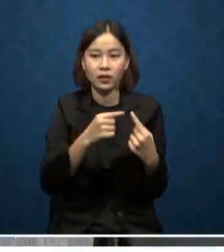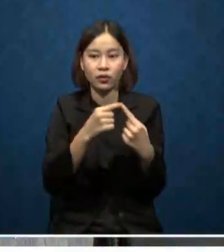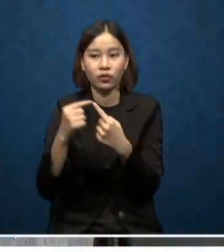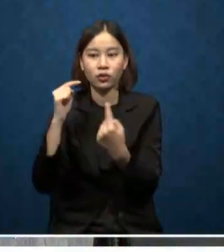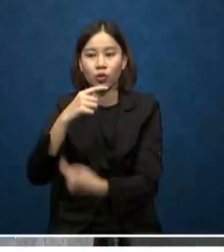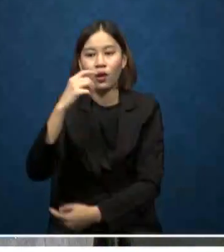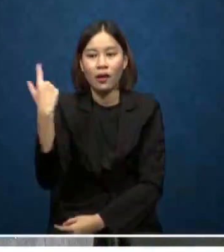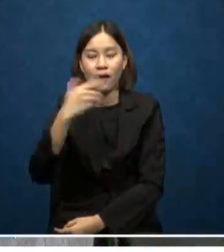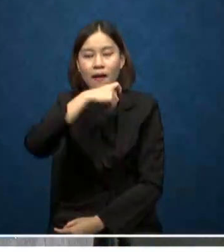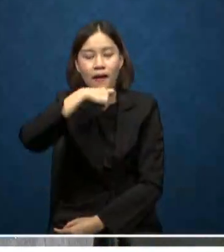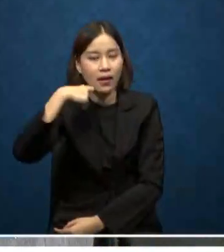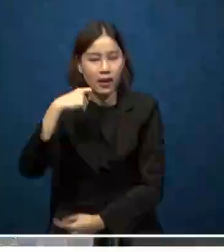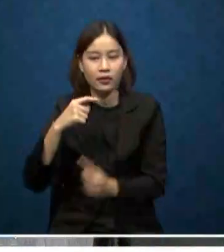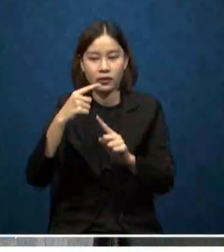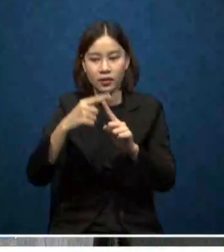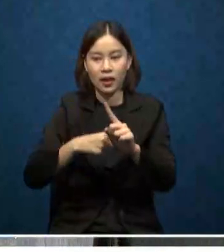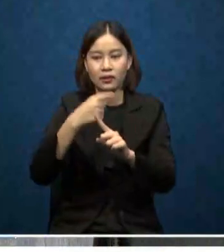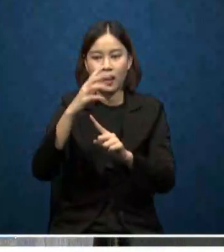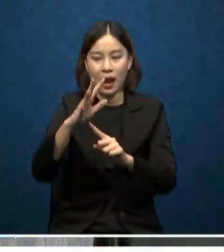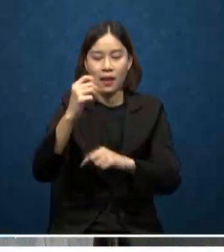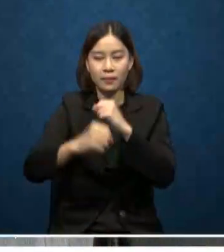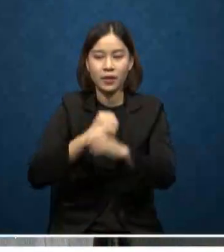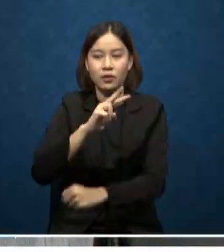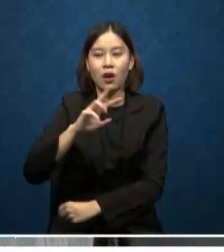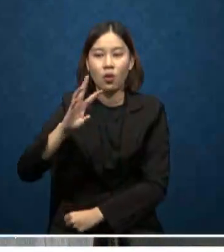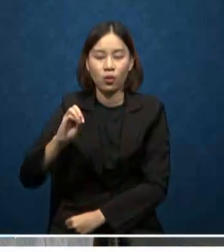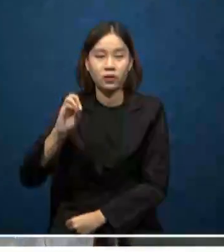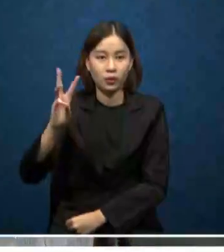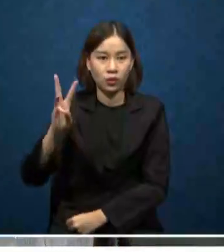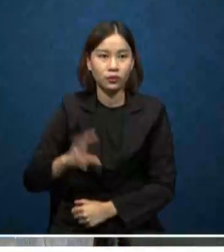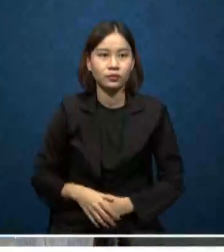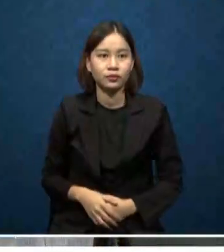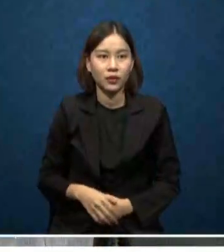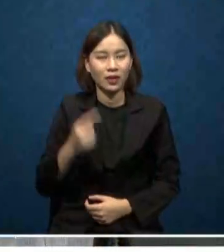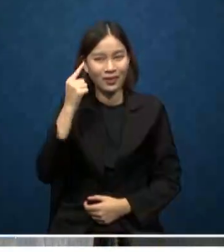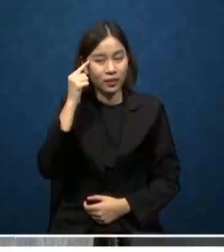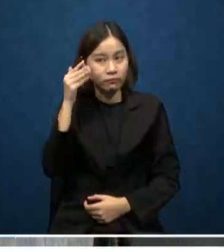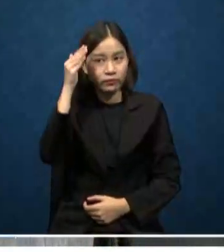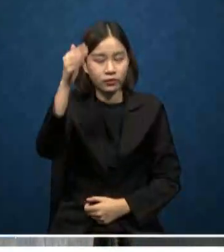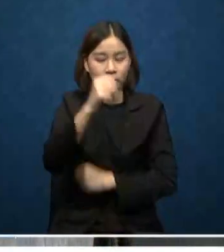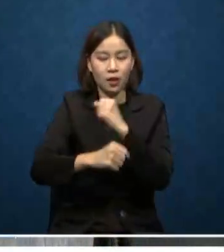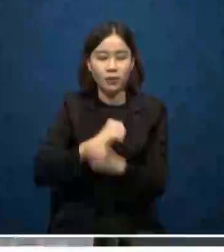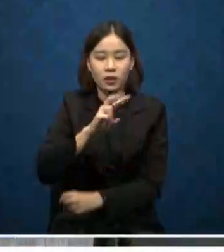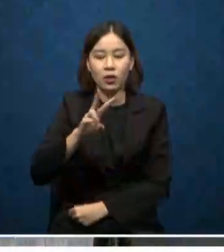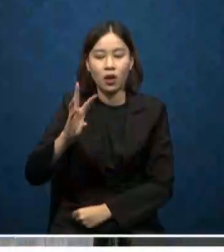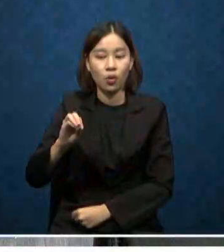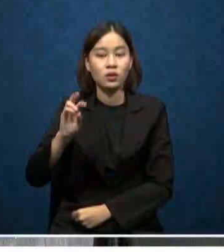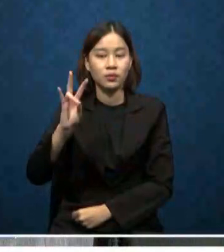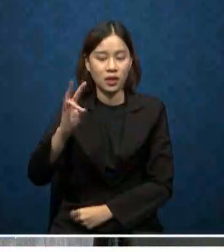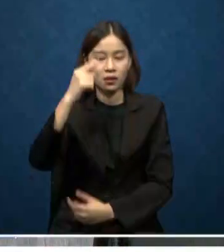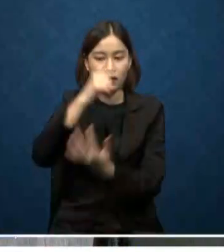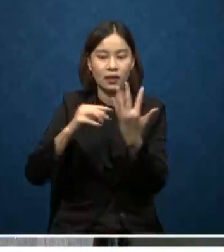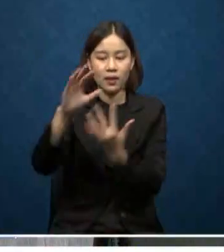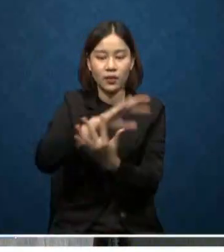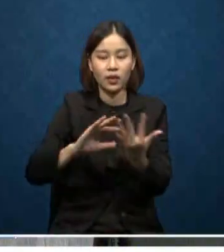ลนีโญตั้งแต่เดือนพฤษภาคม2566และคาดการณ์ว่าในปี67ประเทศไทย